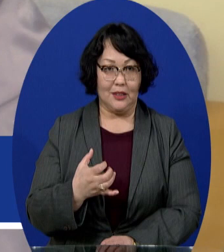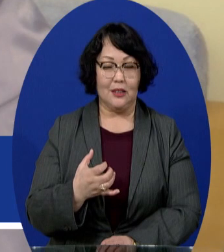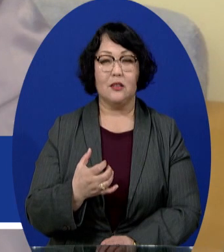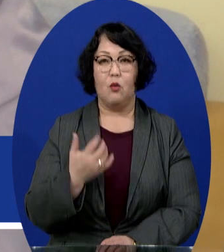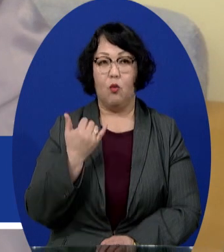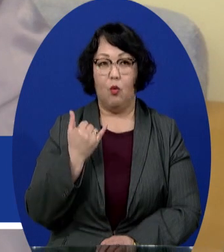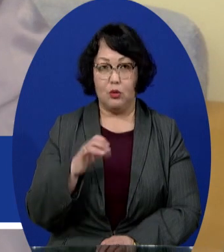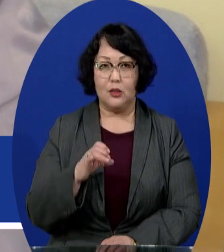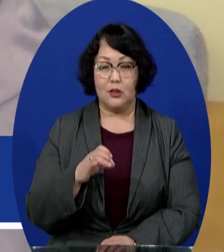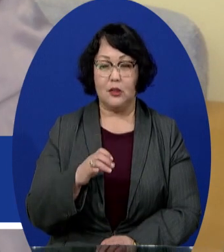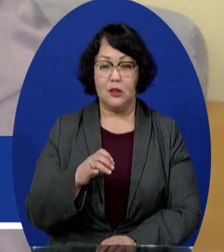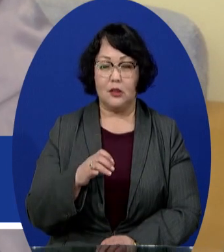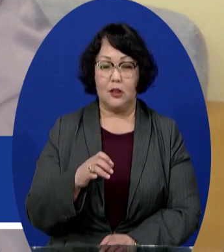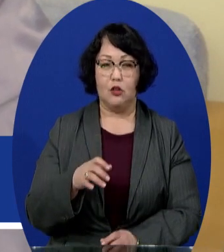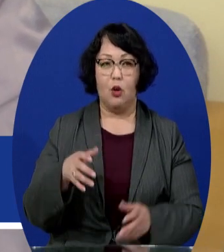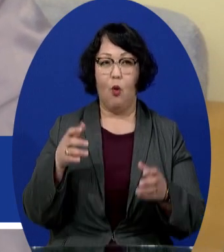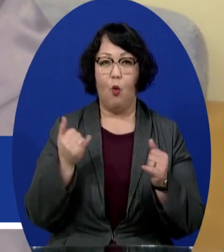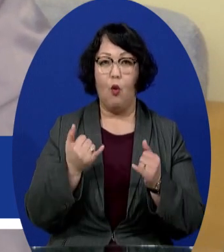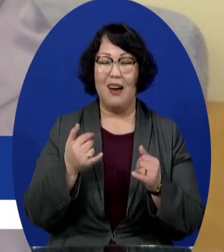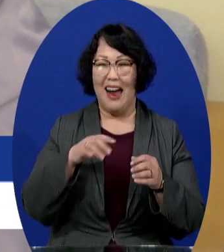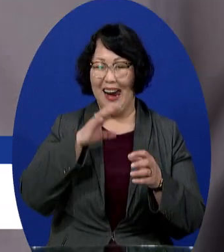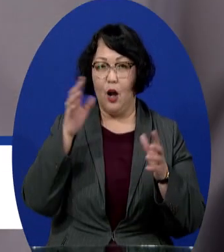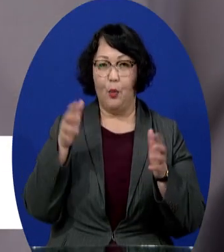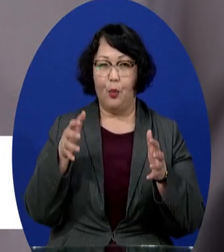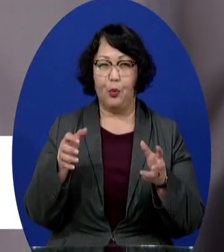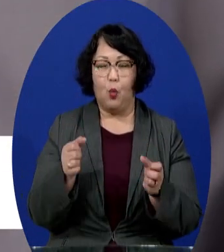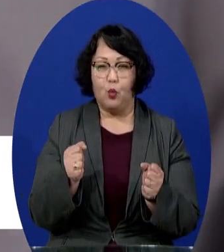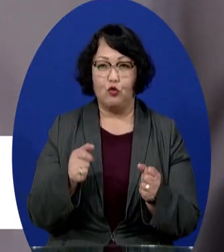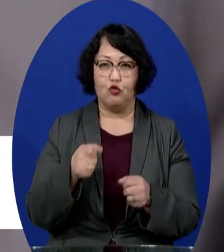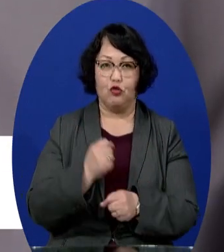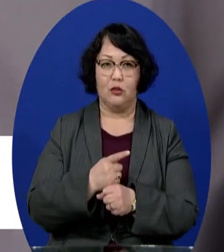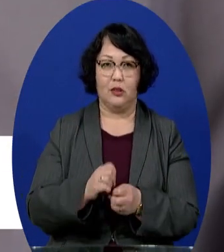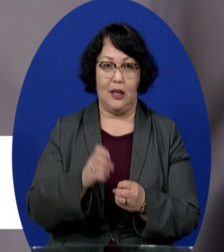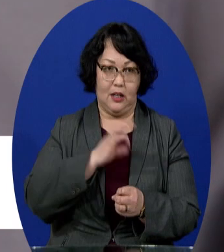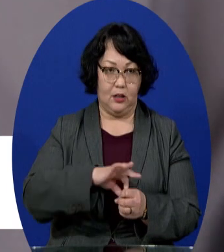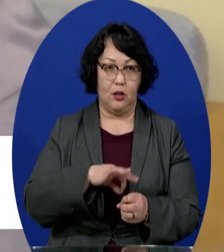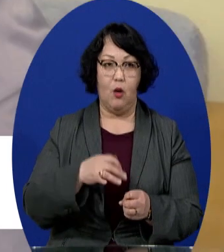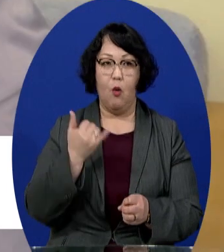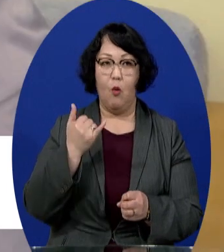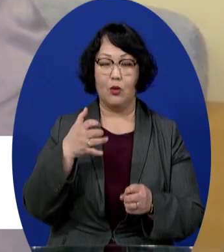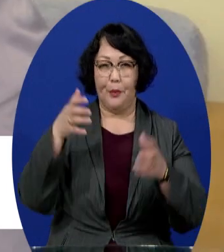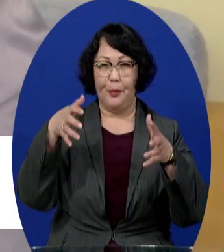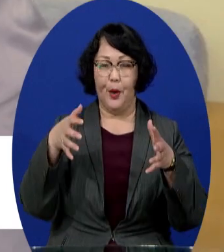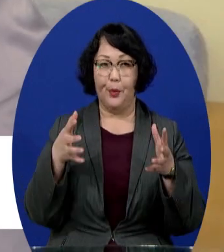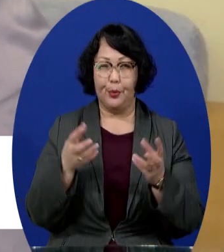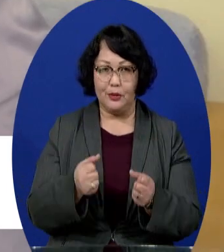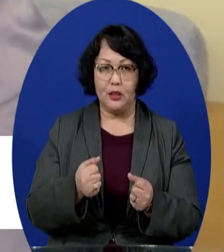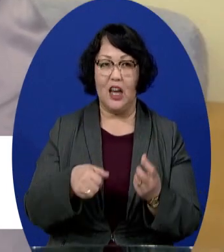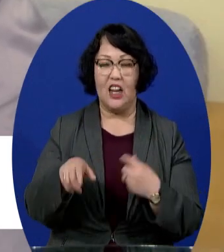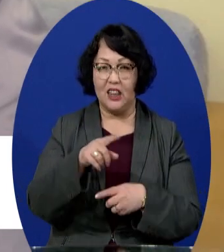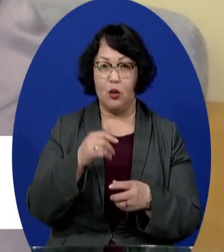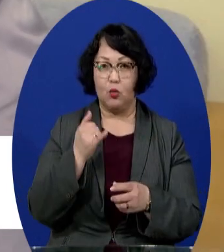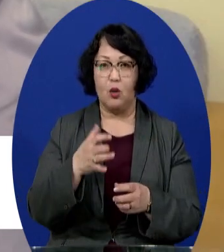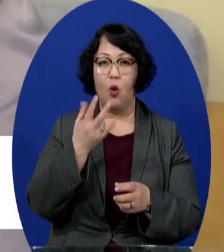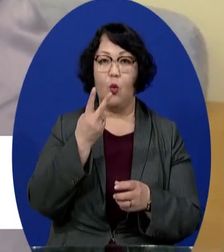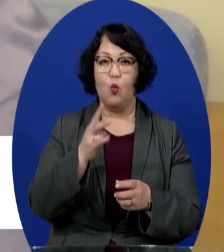үнс зайлуулах систем. За эргэлтийн усандаа бол хэрглэдэг. Хөргөлтийн эргэлтийн ус үнс